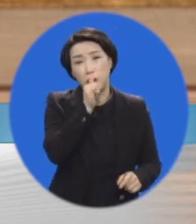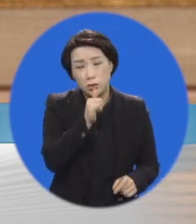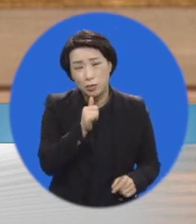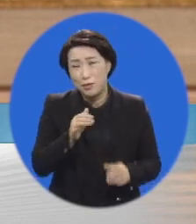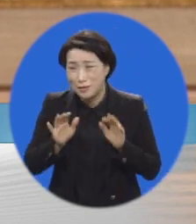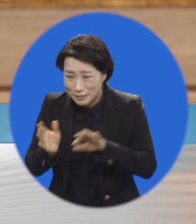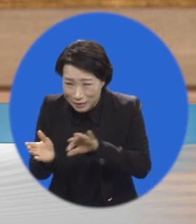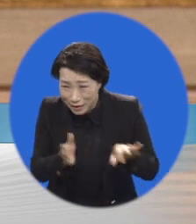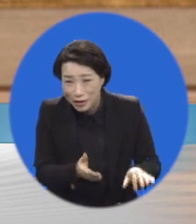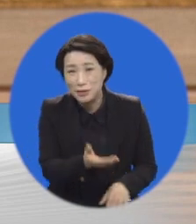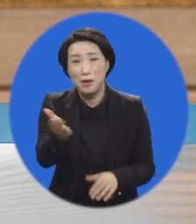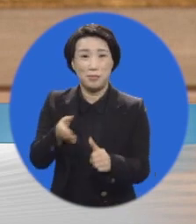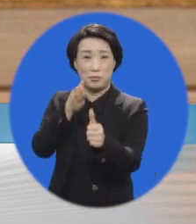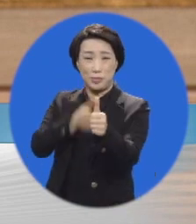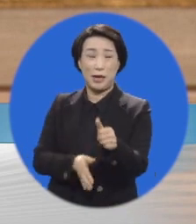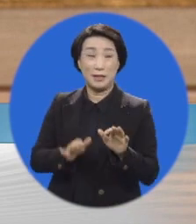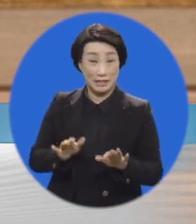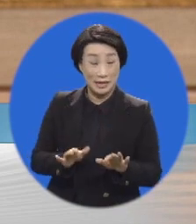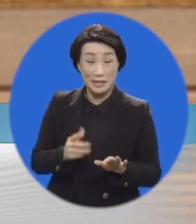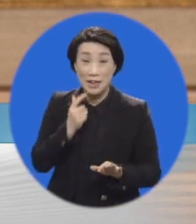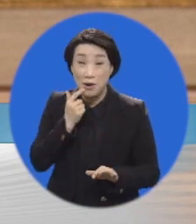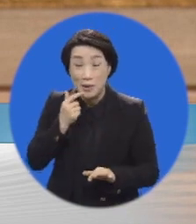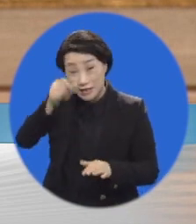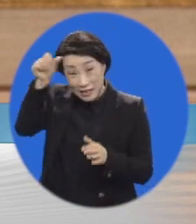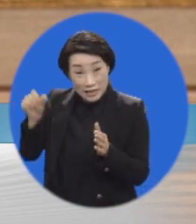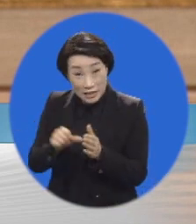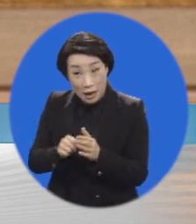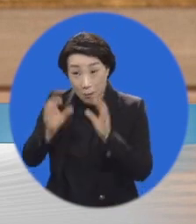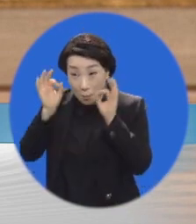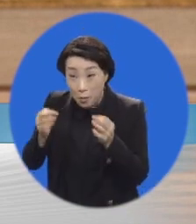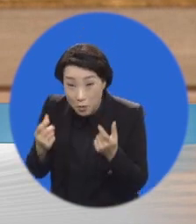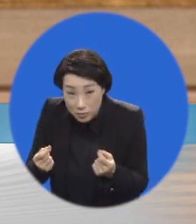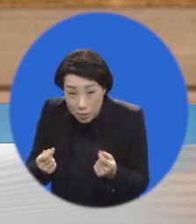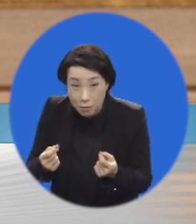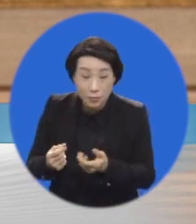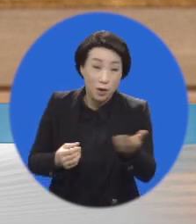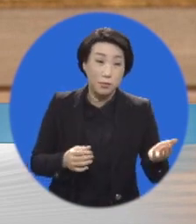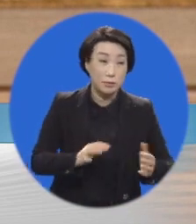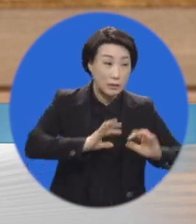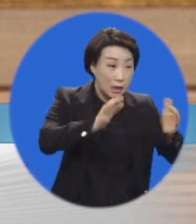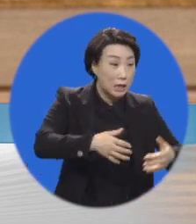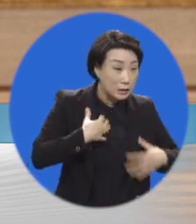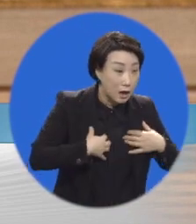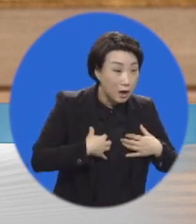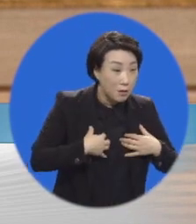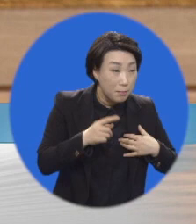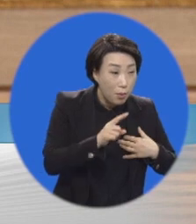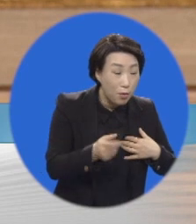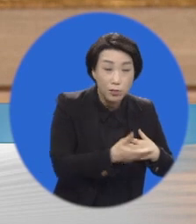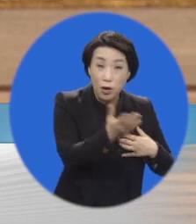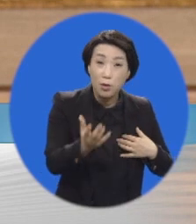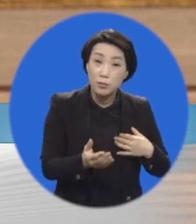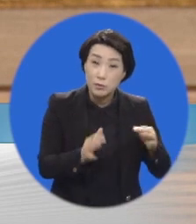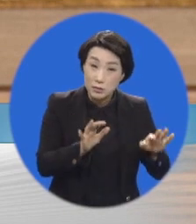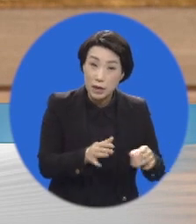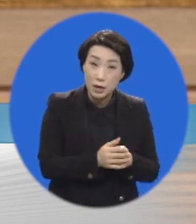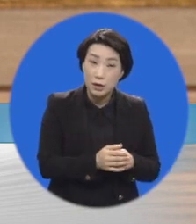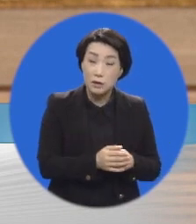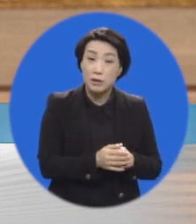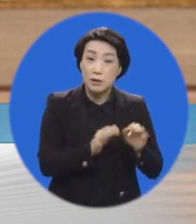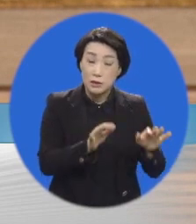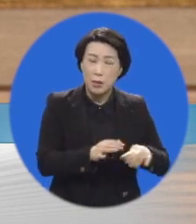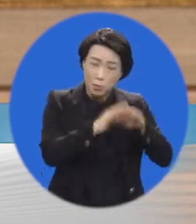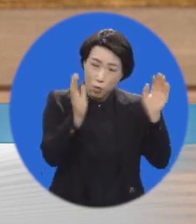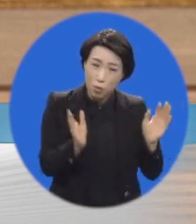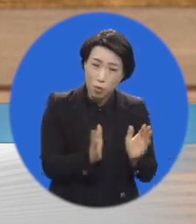피옵나니 우리는 야곱의 인생에서 보는 것 같이 세상 낙과 어느 순간에 네, 이